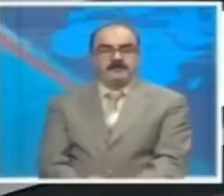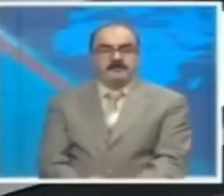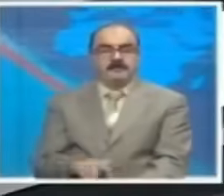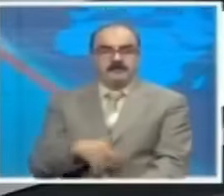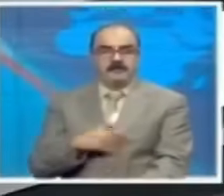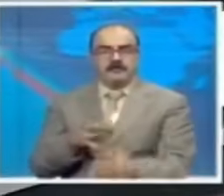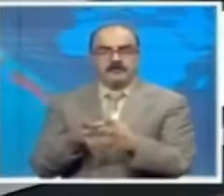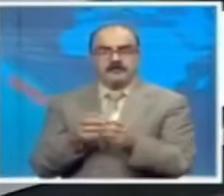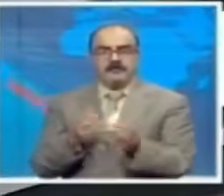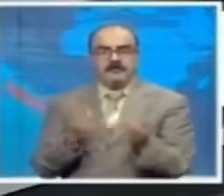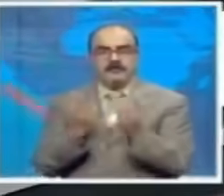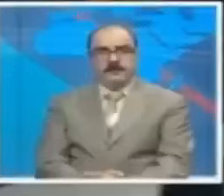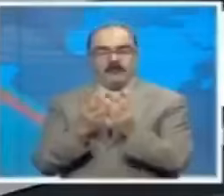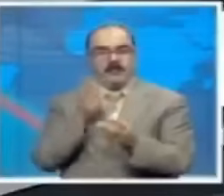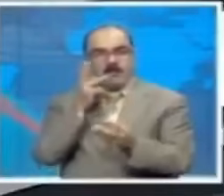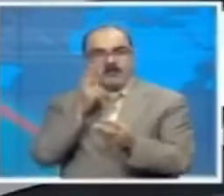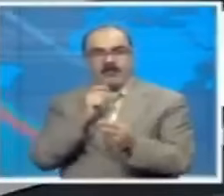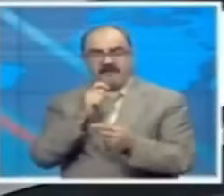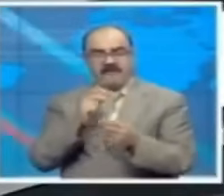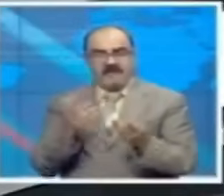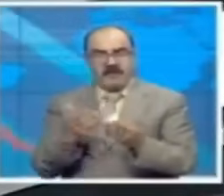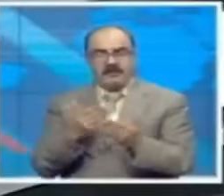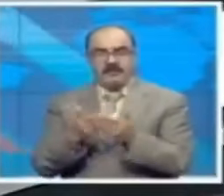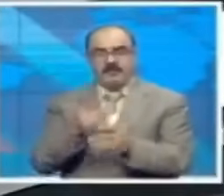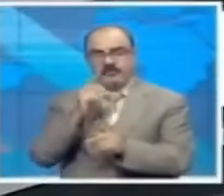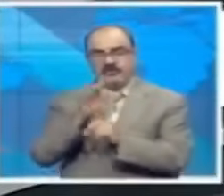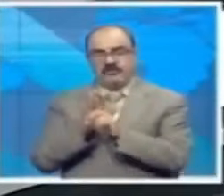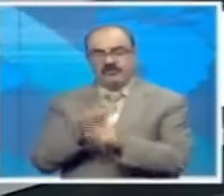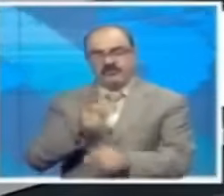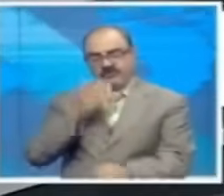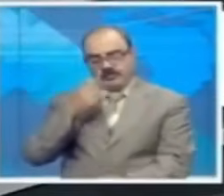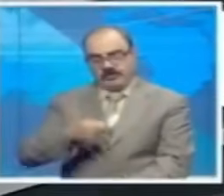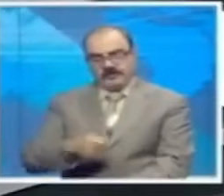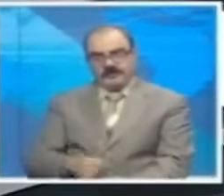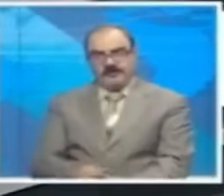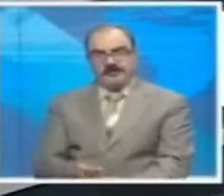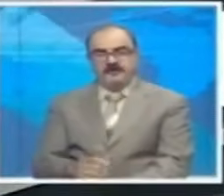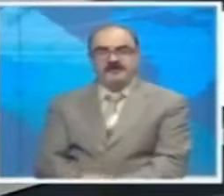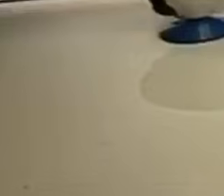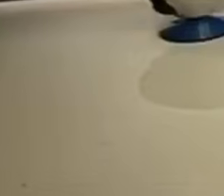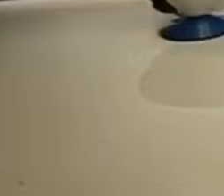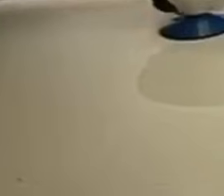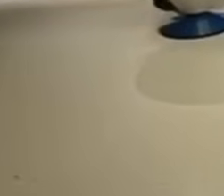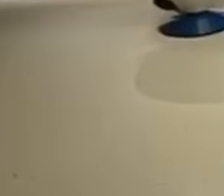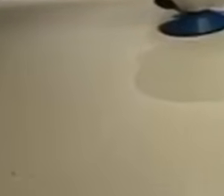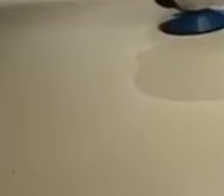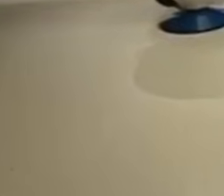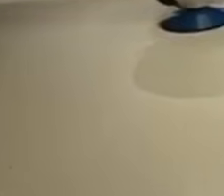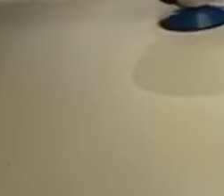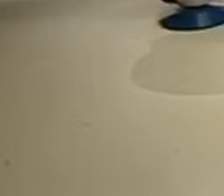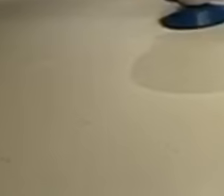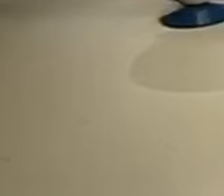مسبير دوت جي عنواننا الإلكتروني. شكرا طيب المتابعة وإلى اللقاء في أمان الله.